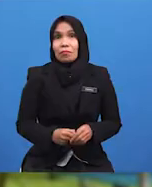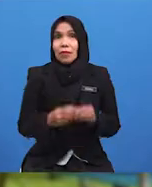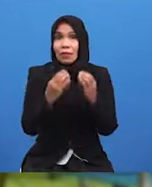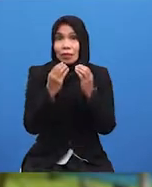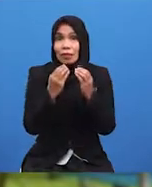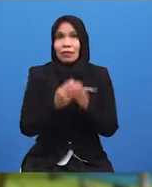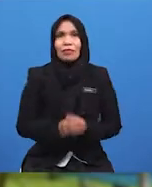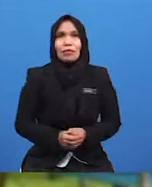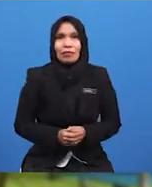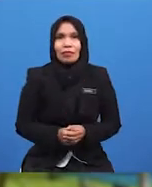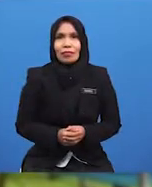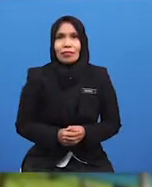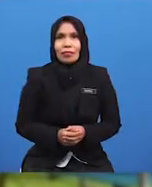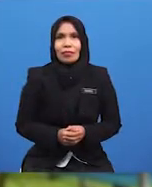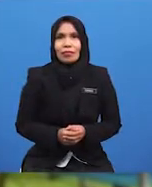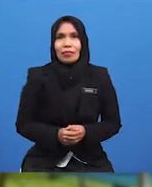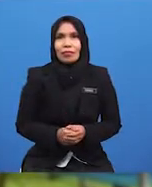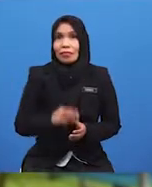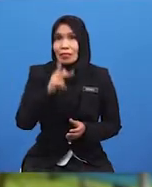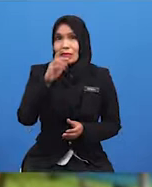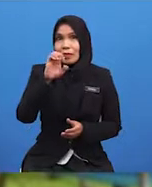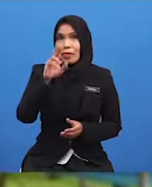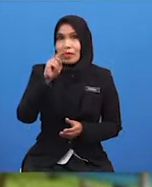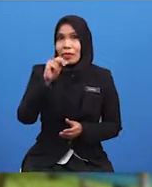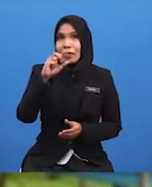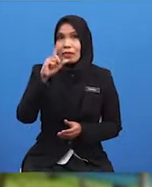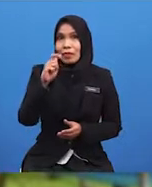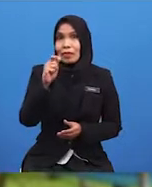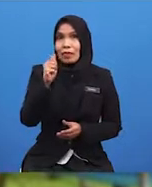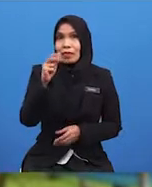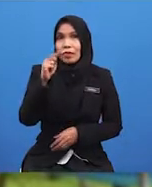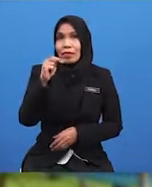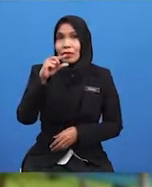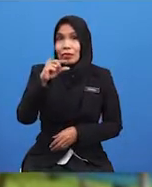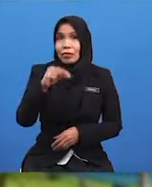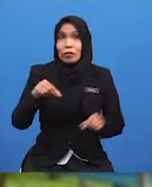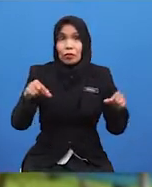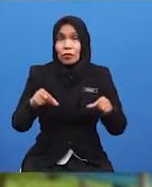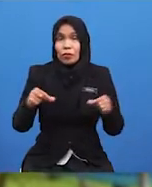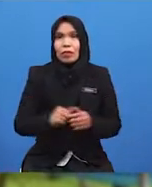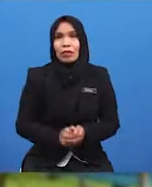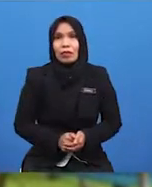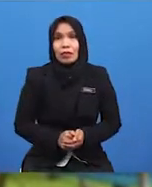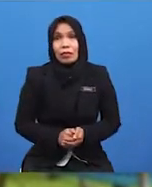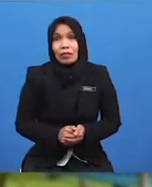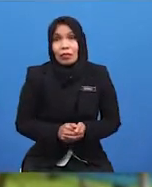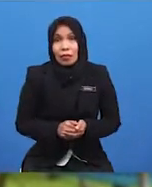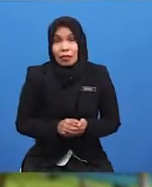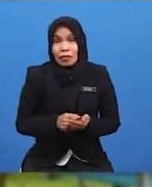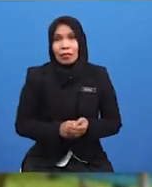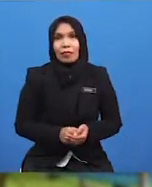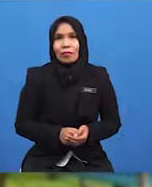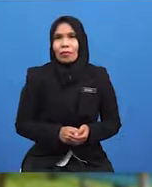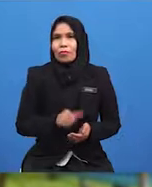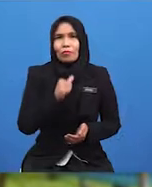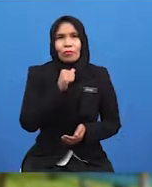ha Mim Ih itu bukan makanan yang berhasiat kalau Mimi